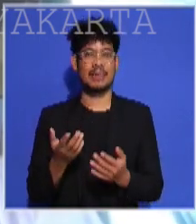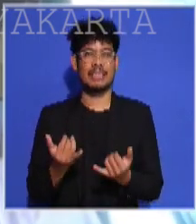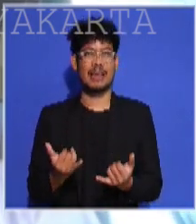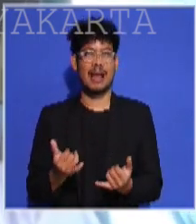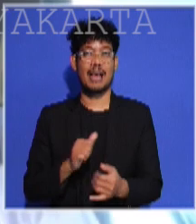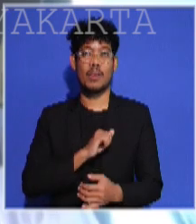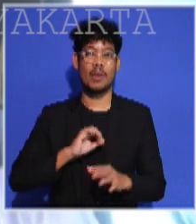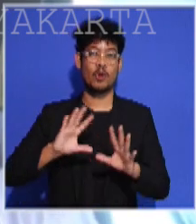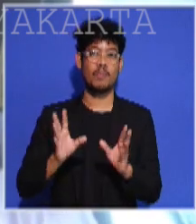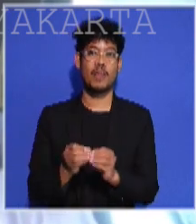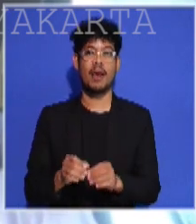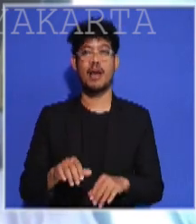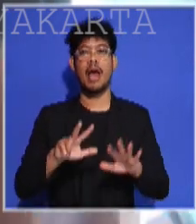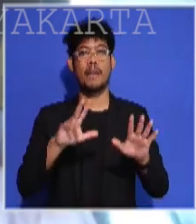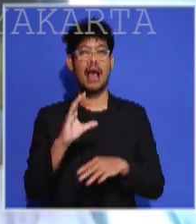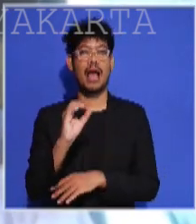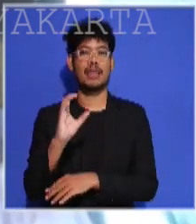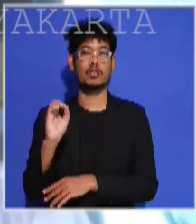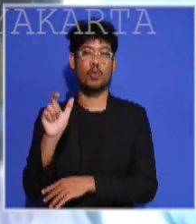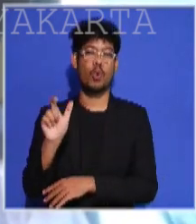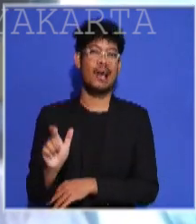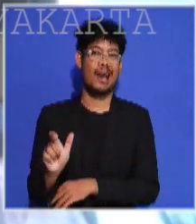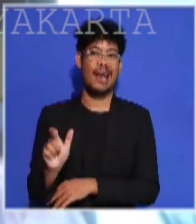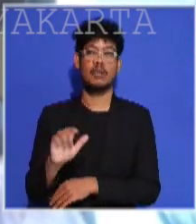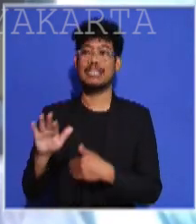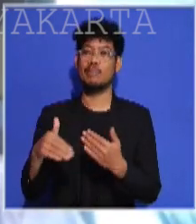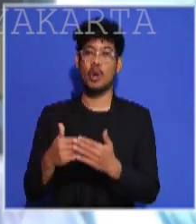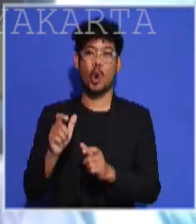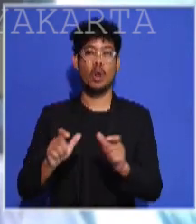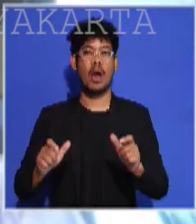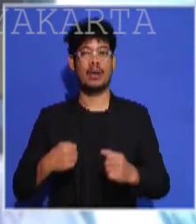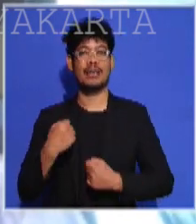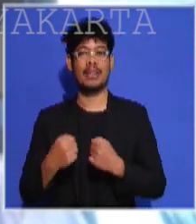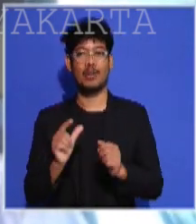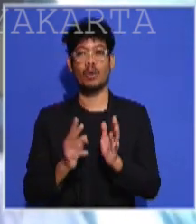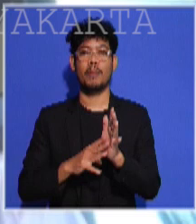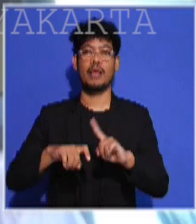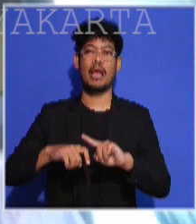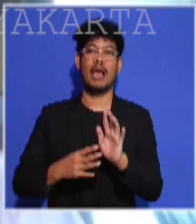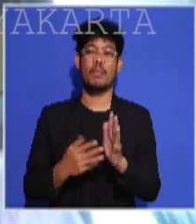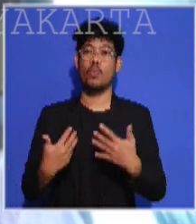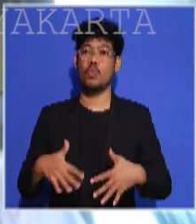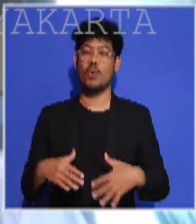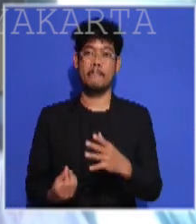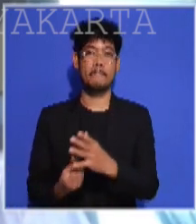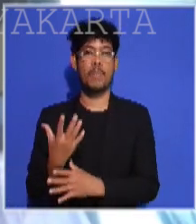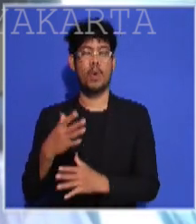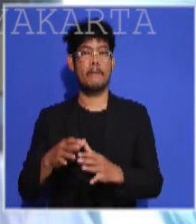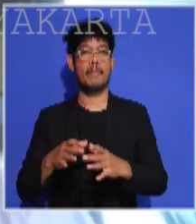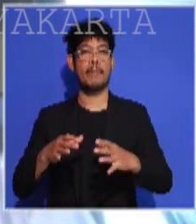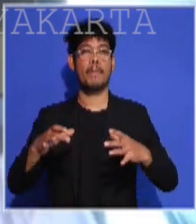semua sudah ada 800an Itu semua para pelaku jadi amat sangat berkembang pesatnya ya